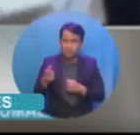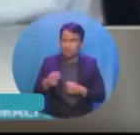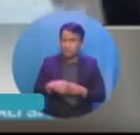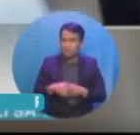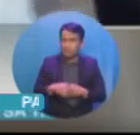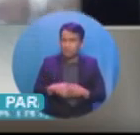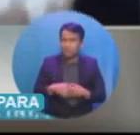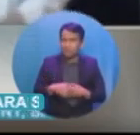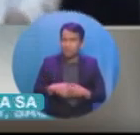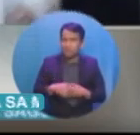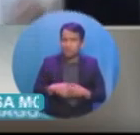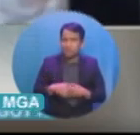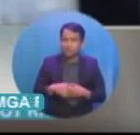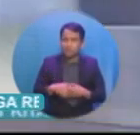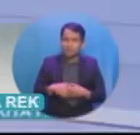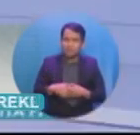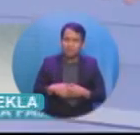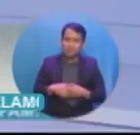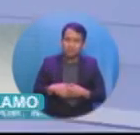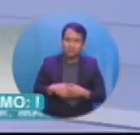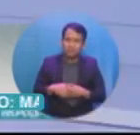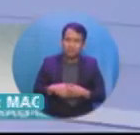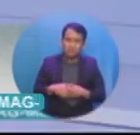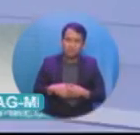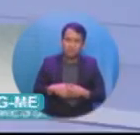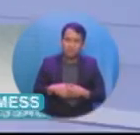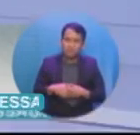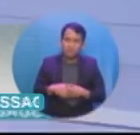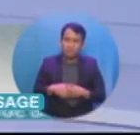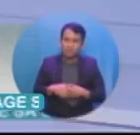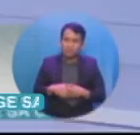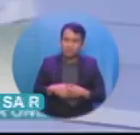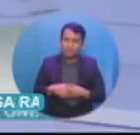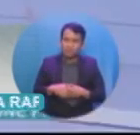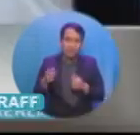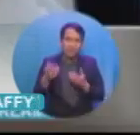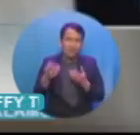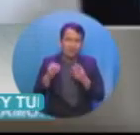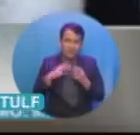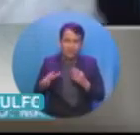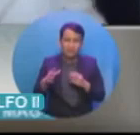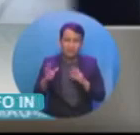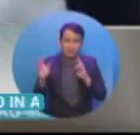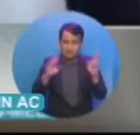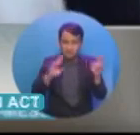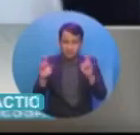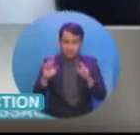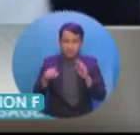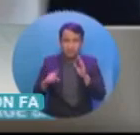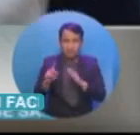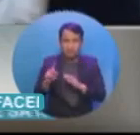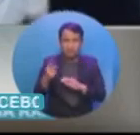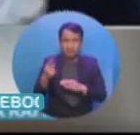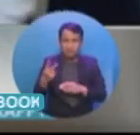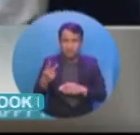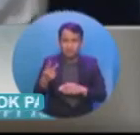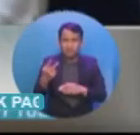kayong kumanta, nai? Mga anak. Marunong po. Okay, sige. Ready? 1,